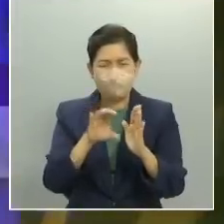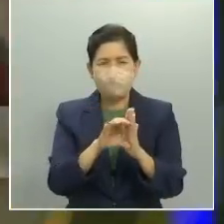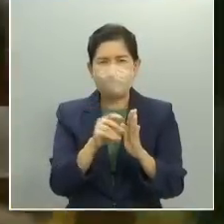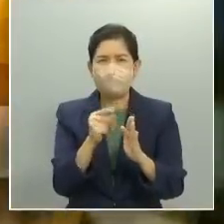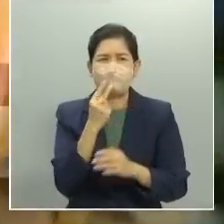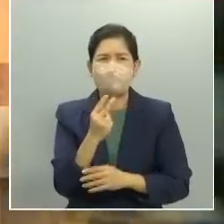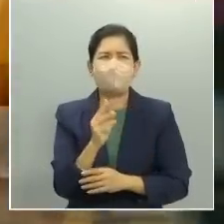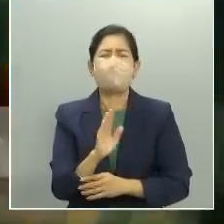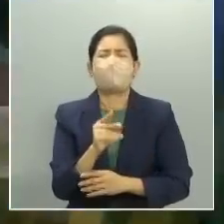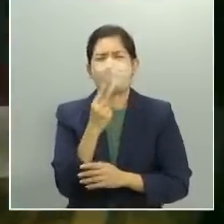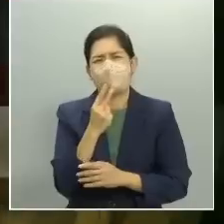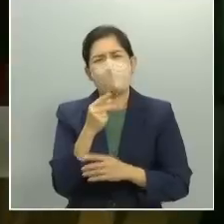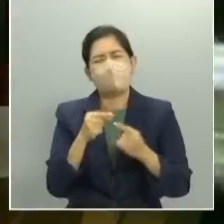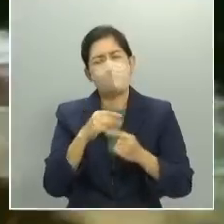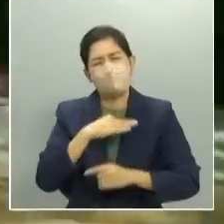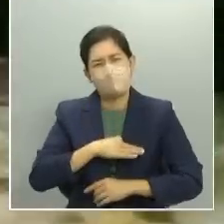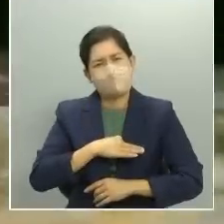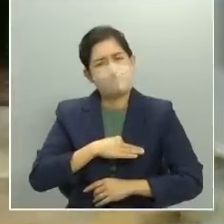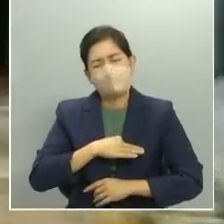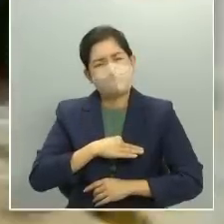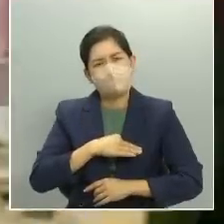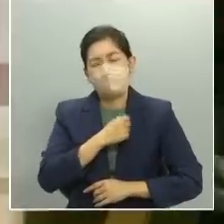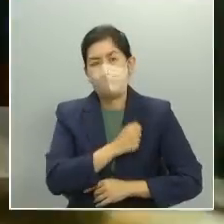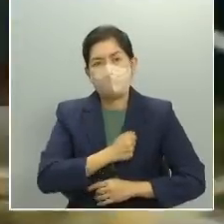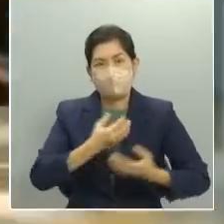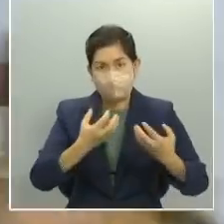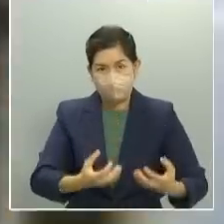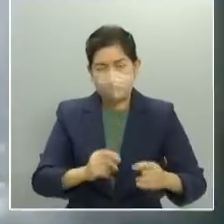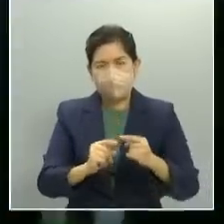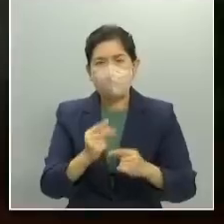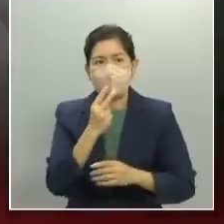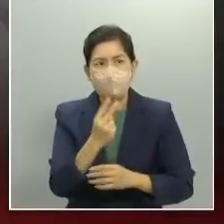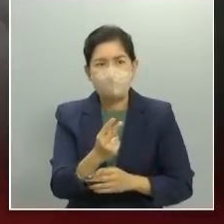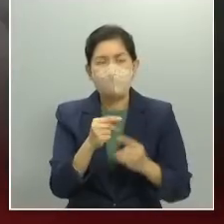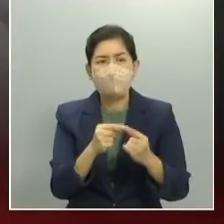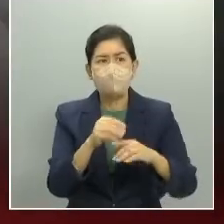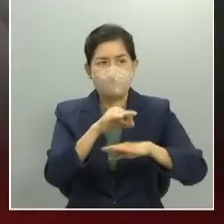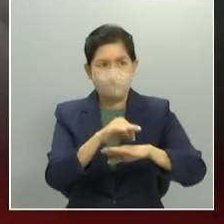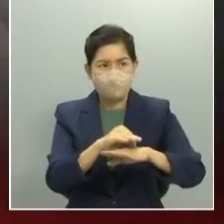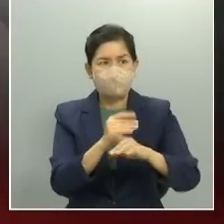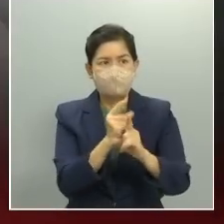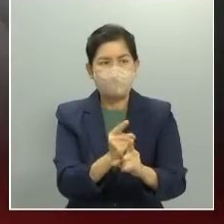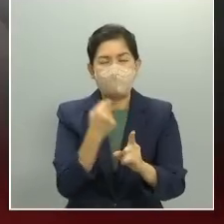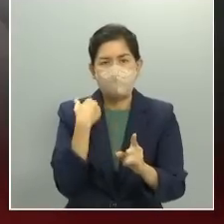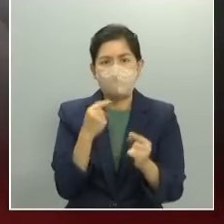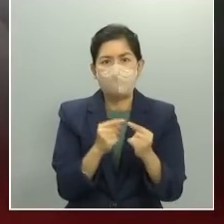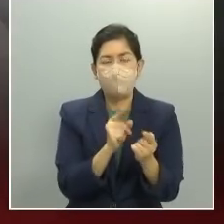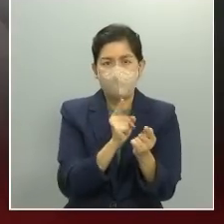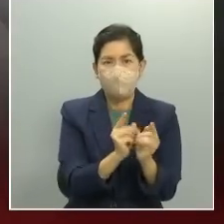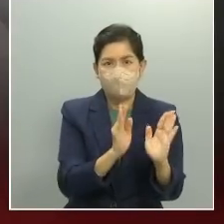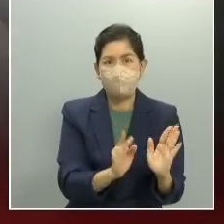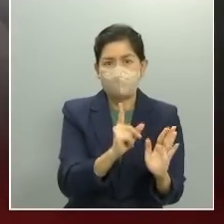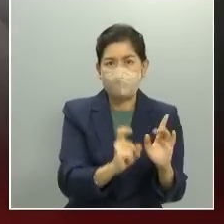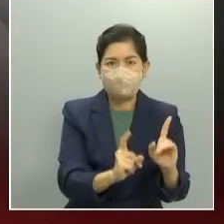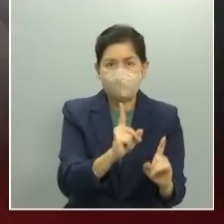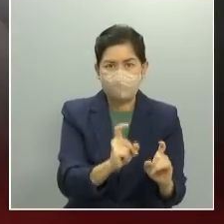ดหู่เกินจะรับไหวแต่เราดูจุดที่พบตามกราฟิกที่จะให้ดูว่าจุดไหนพบเท่าไหร่อย่างไรเนี่ยตูน จุดที่พบผู้เสีย